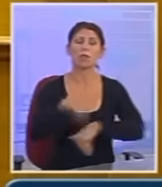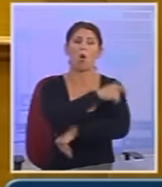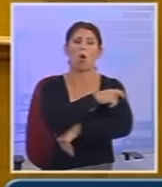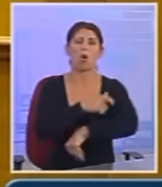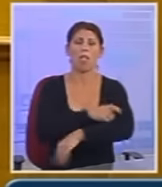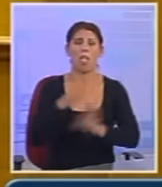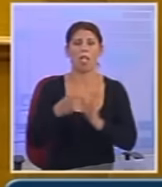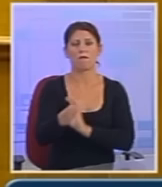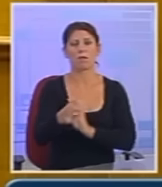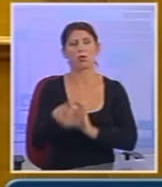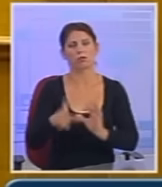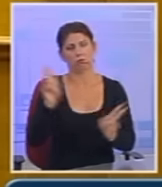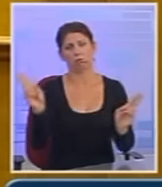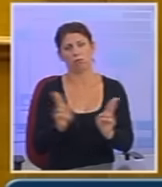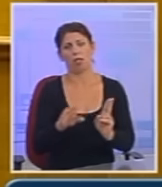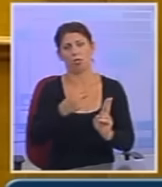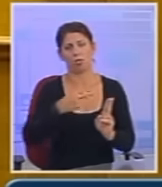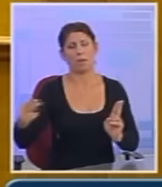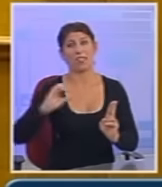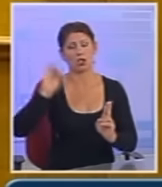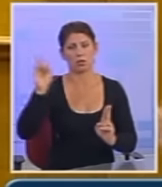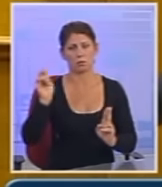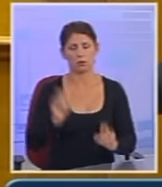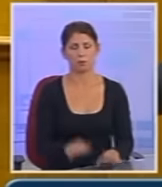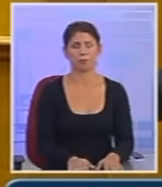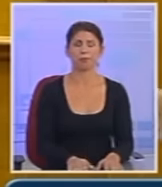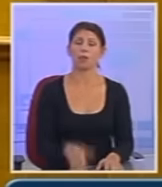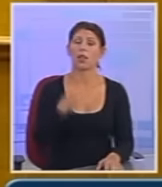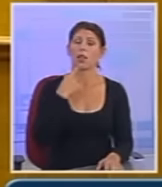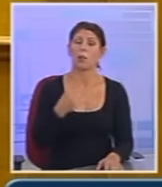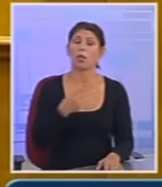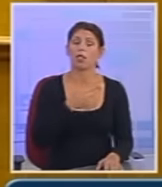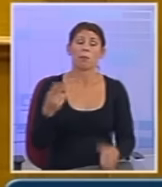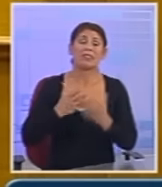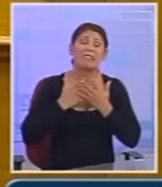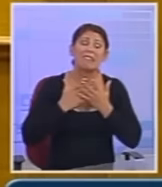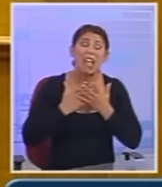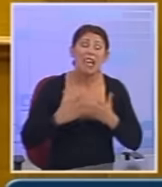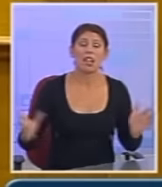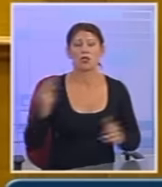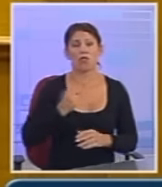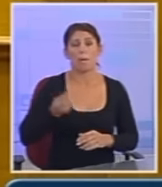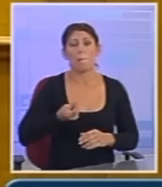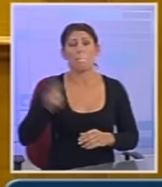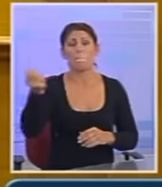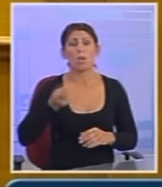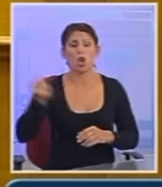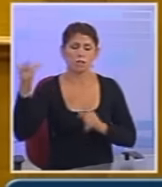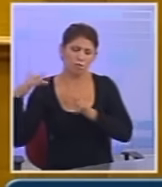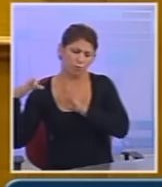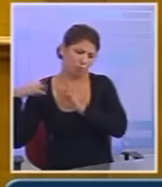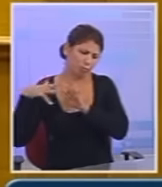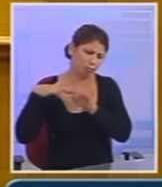επαναλάβω πως τα όσα ακούσαμε από την κυβέρνηση για το τεράστιο ανθρώπινο και διεθνές ζήτημα των μεταναστευτικών προσφυγικών ροών